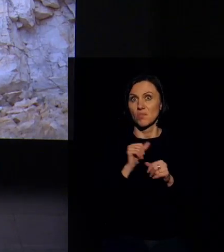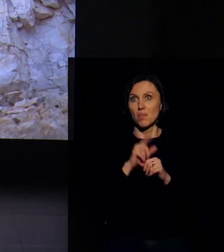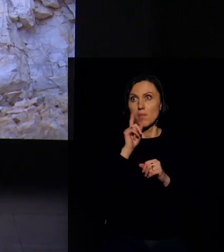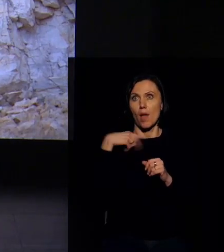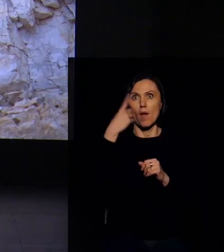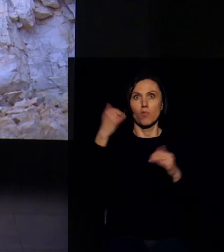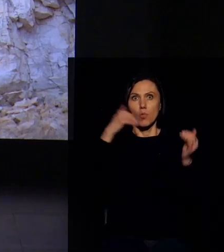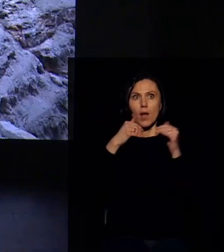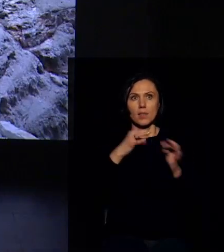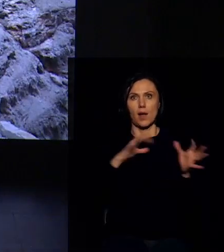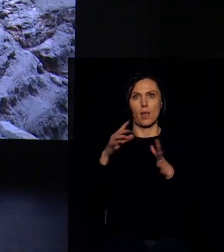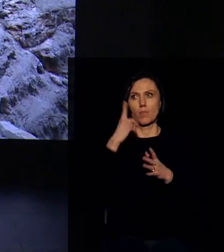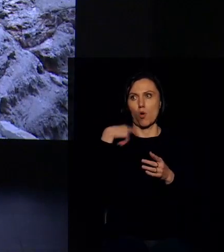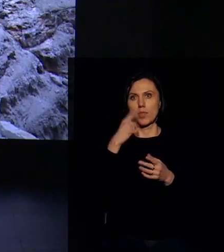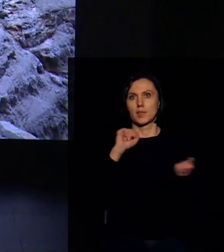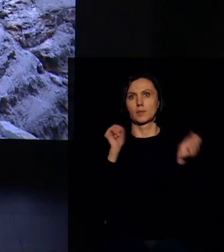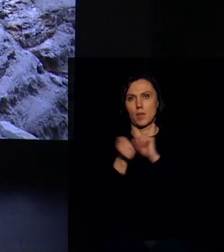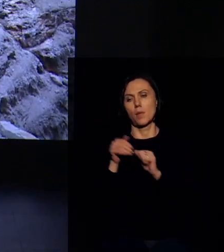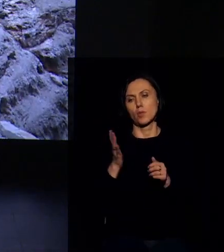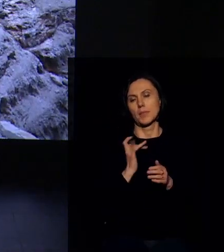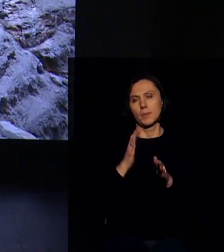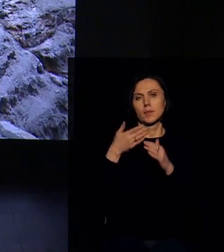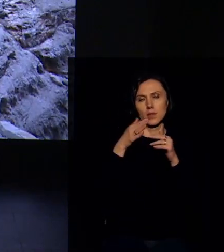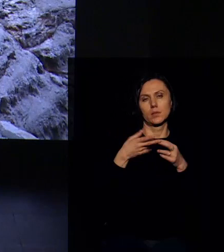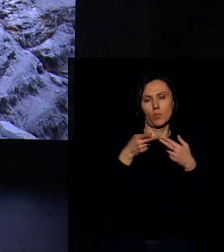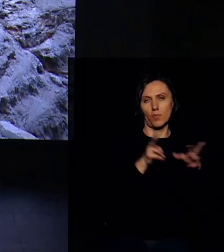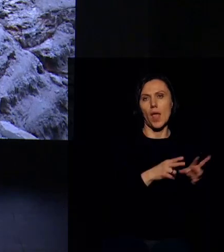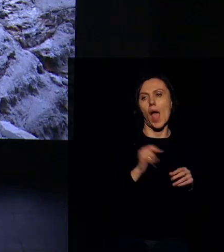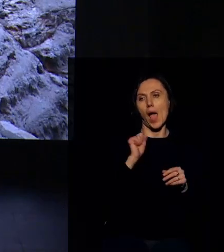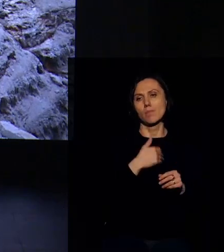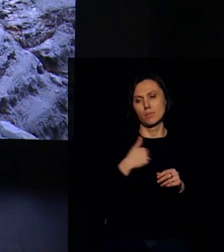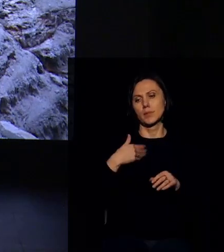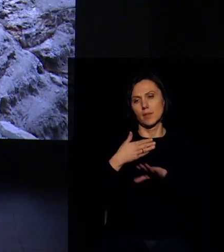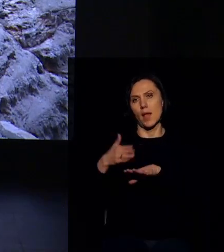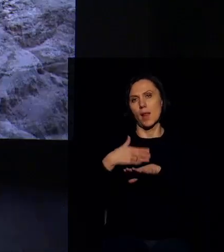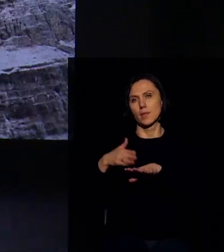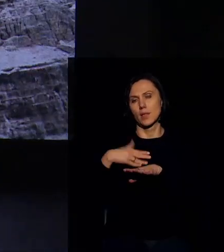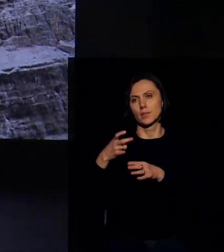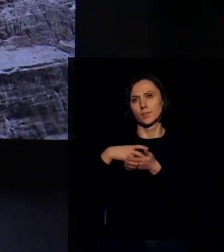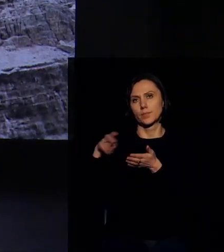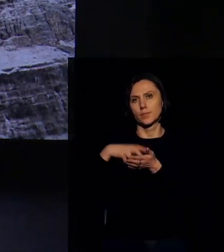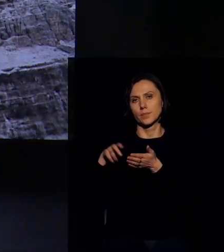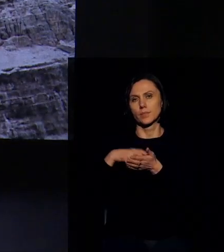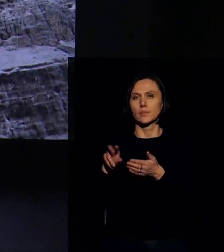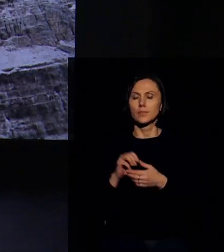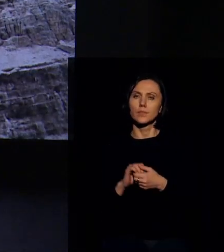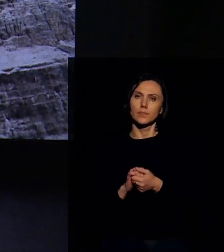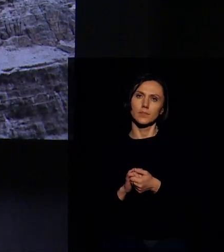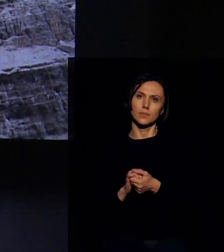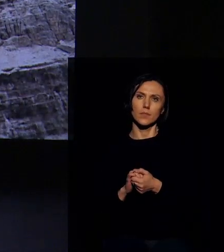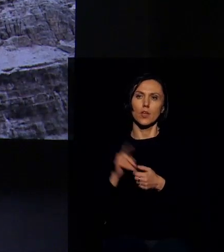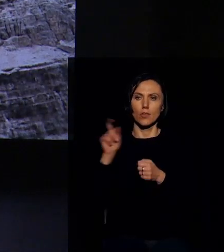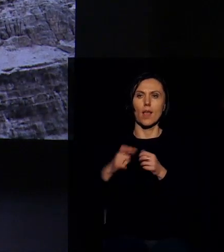zmieni, można bezpiecznie zejść. No my kontynuujemy półeczką w stronę amfiteatru. I to